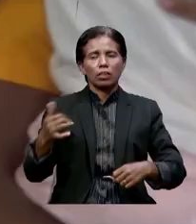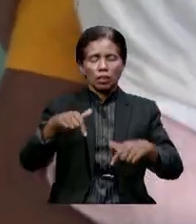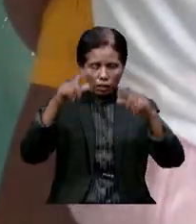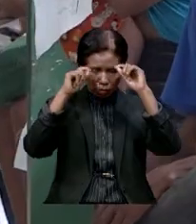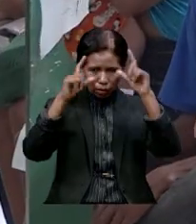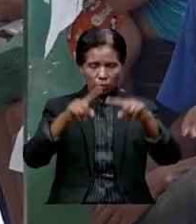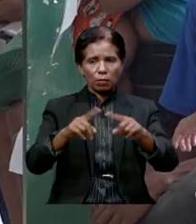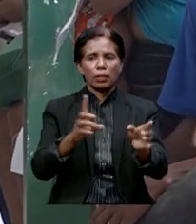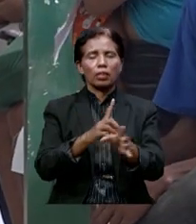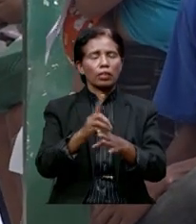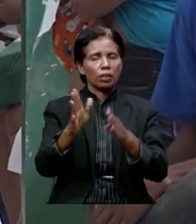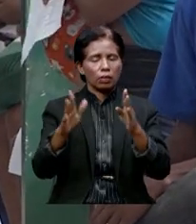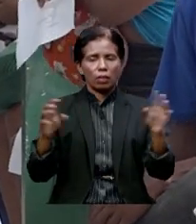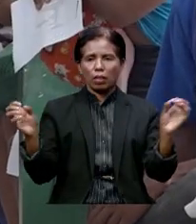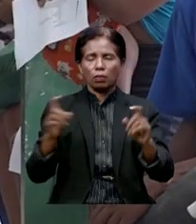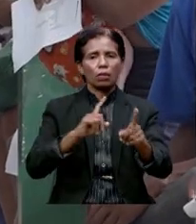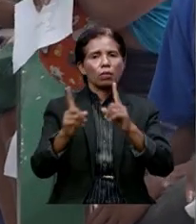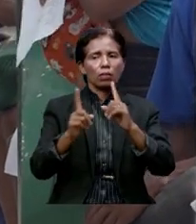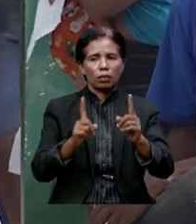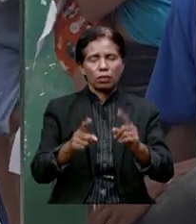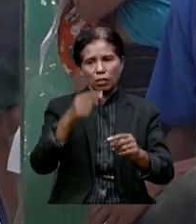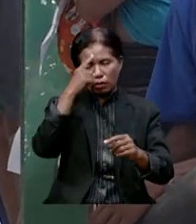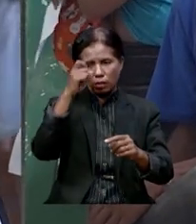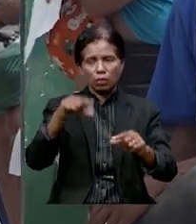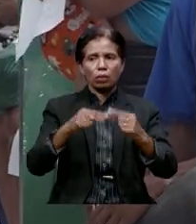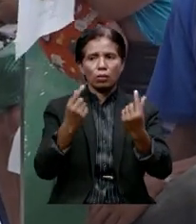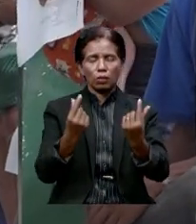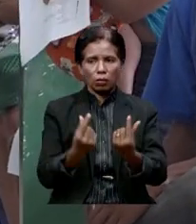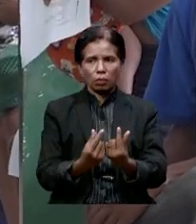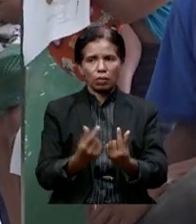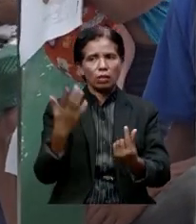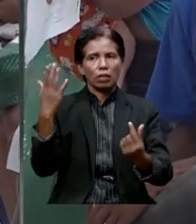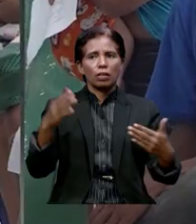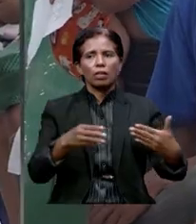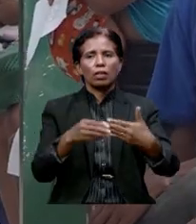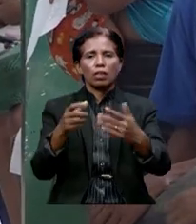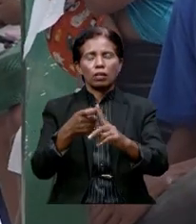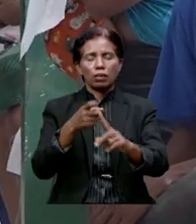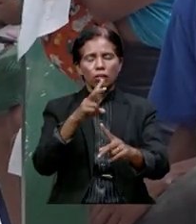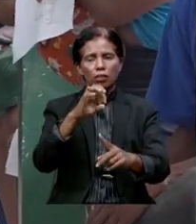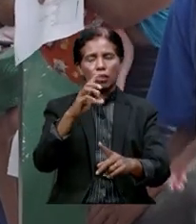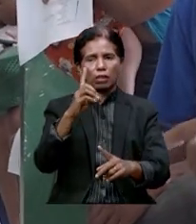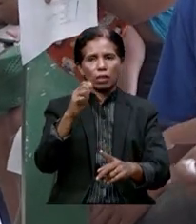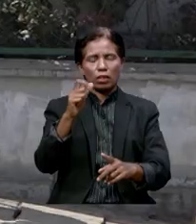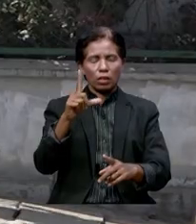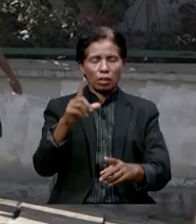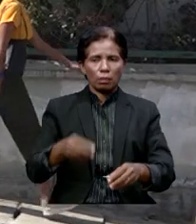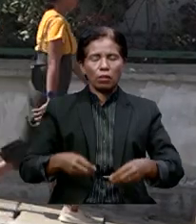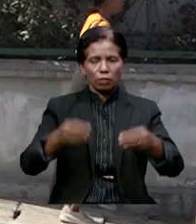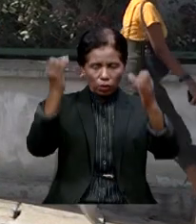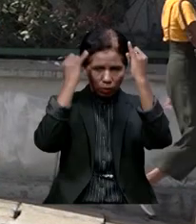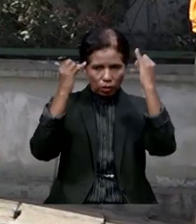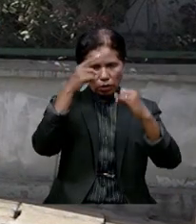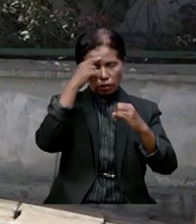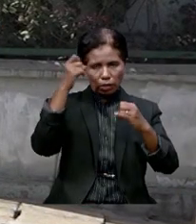mai be Diretur ne la kohi fo komentario ho razaun ekipa integrado nebe lidera husi Vidal López mak bele fo informasaun